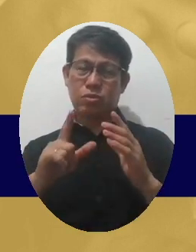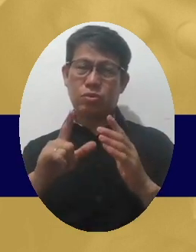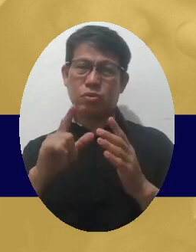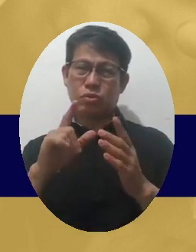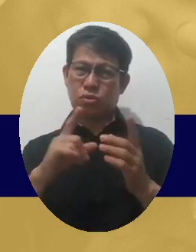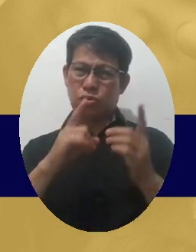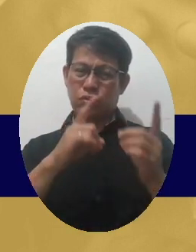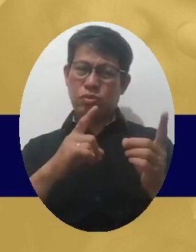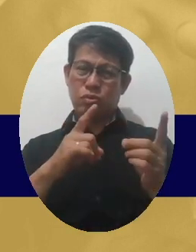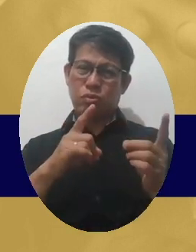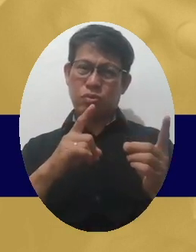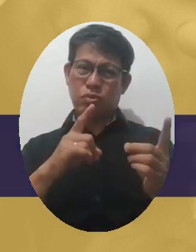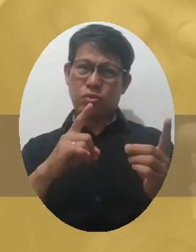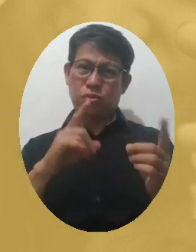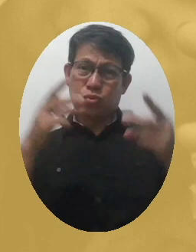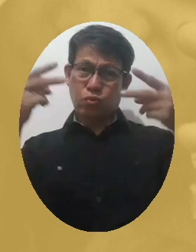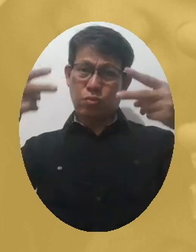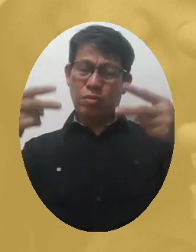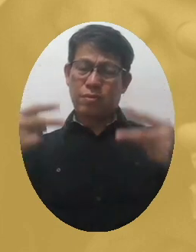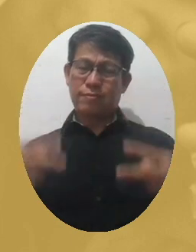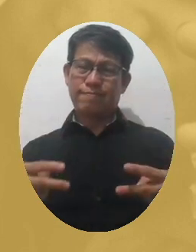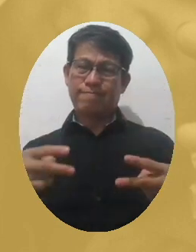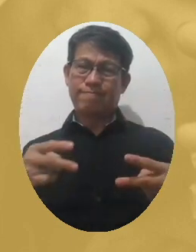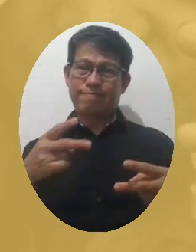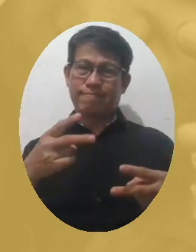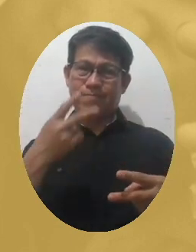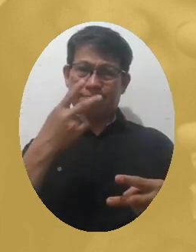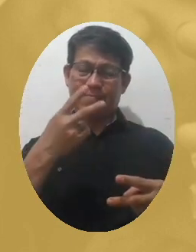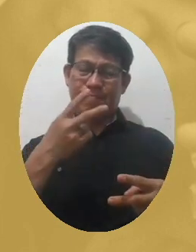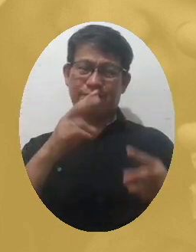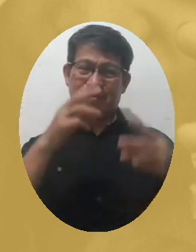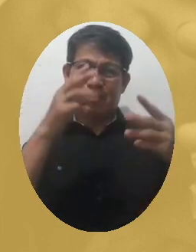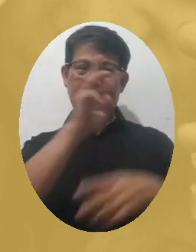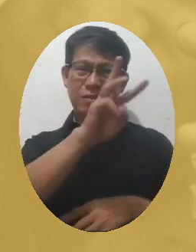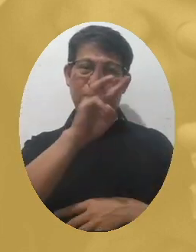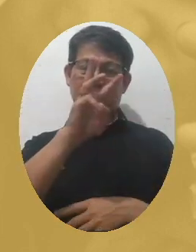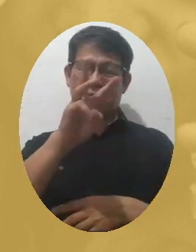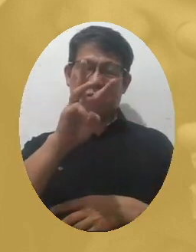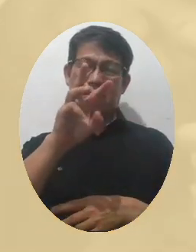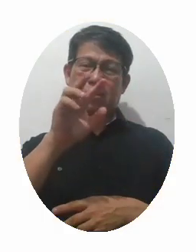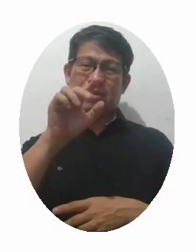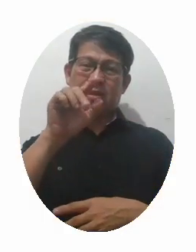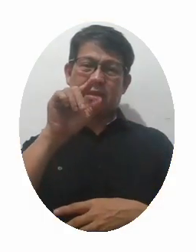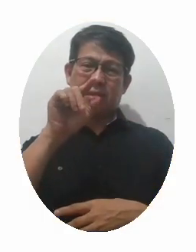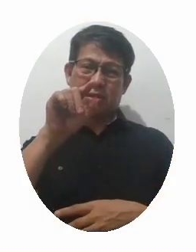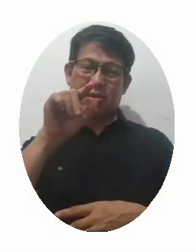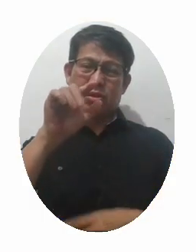GCash. Maaari din kayong mag-donate sa pamamagitan ng ating website. Sadyahin kami sa